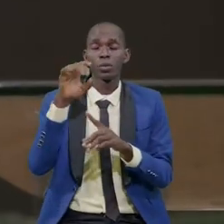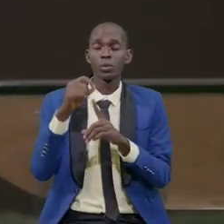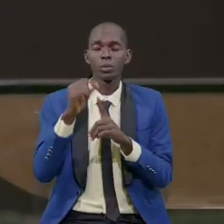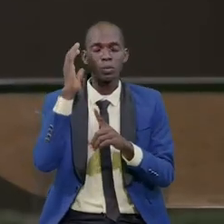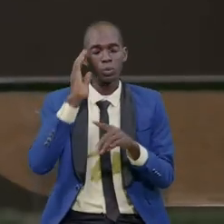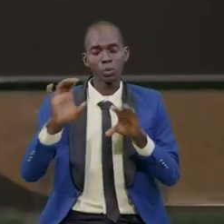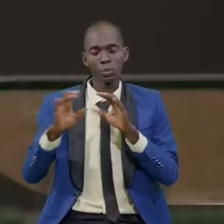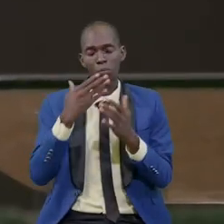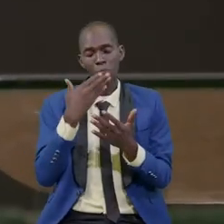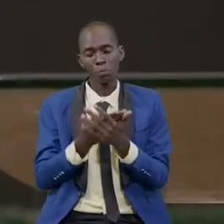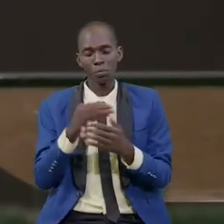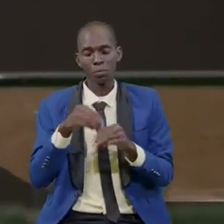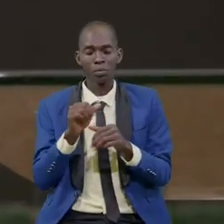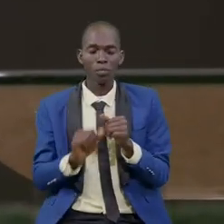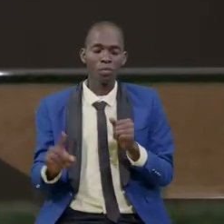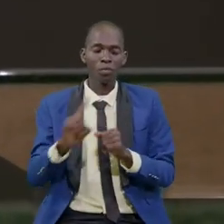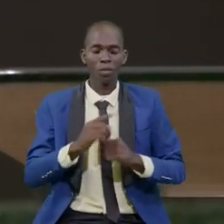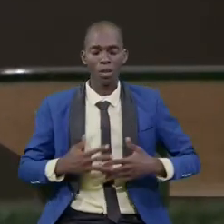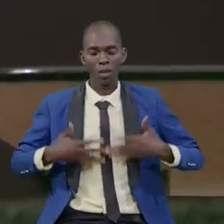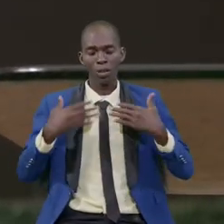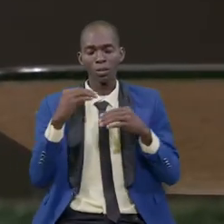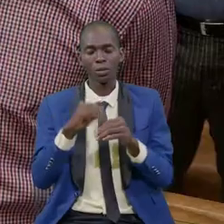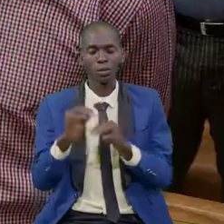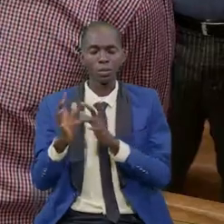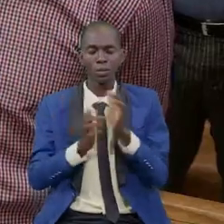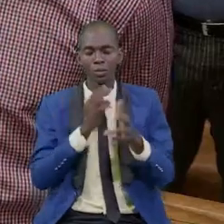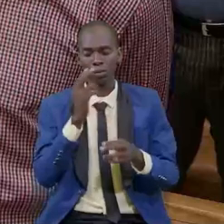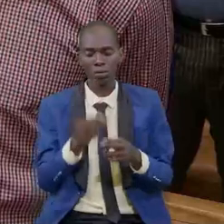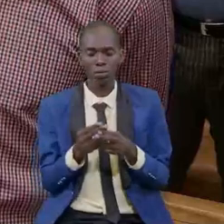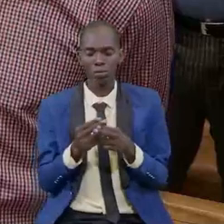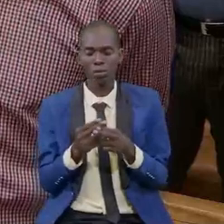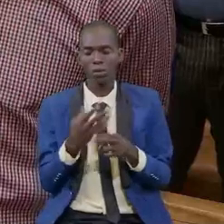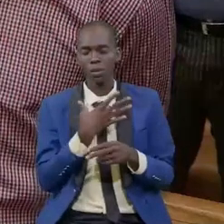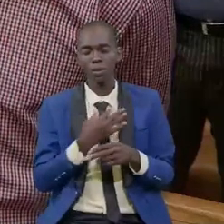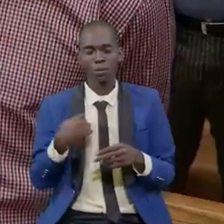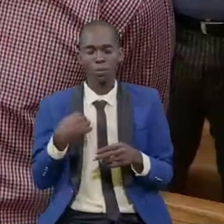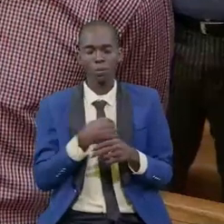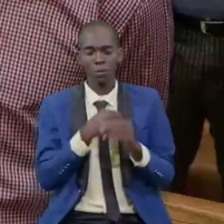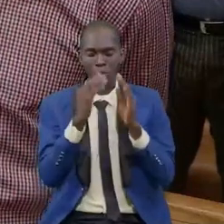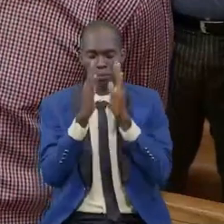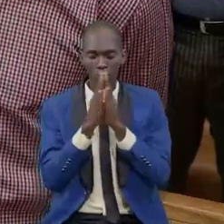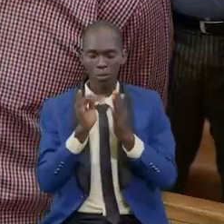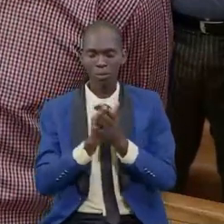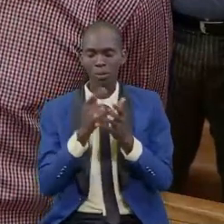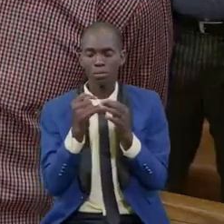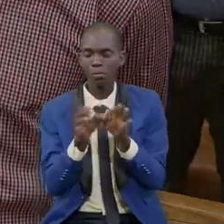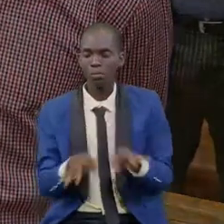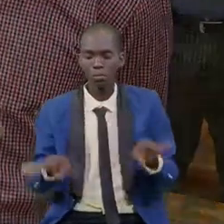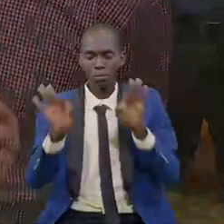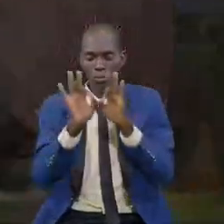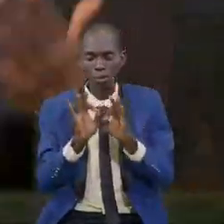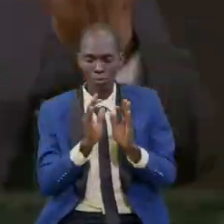nous fasse du bien au nom de Jésus-Christ. Nous prions que la